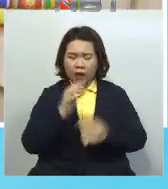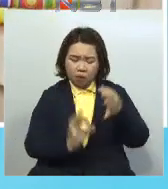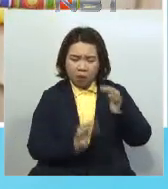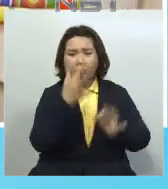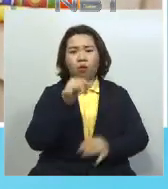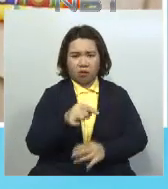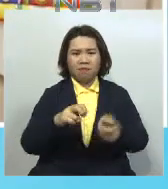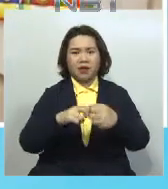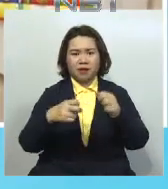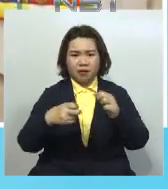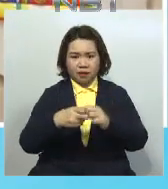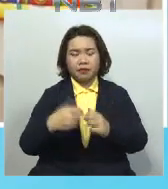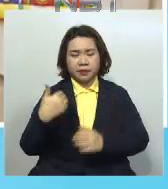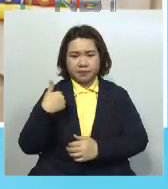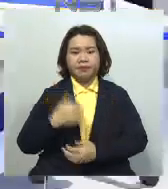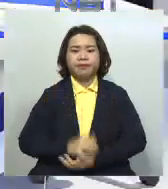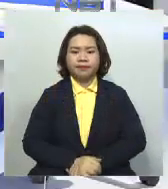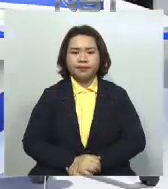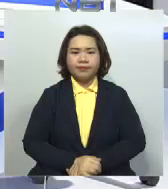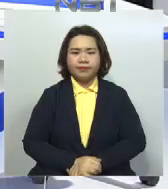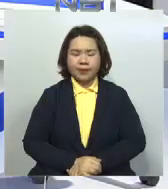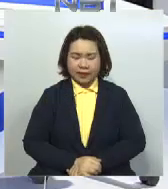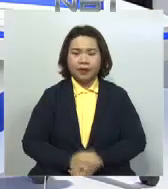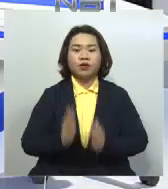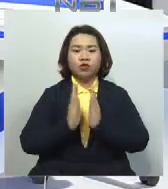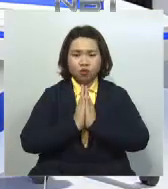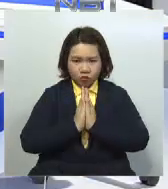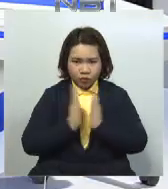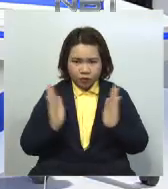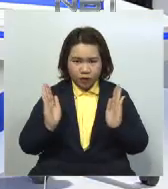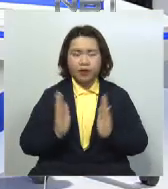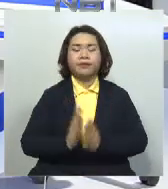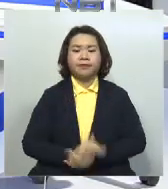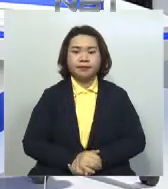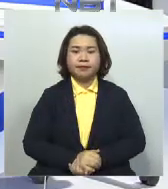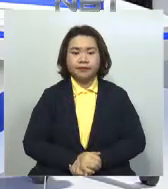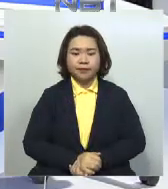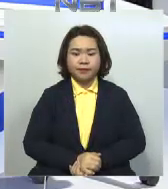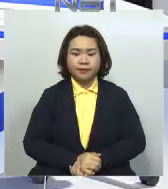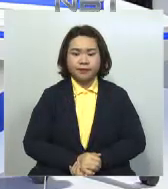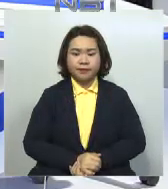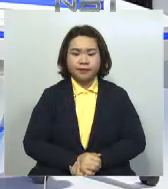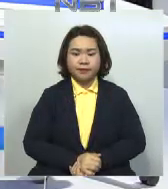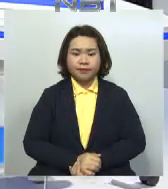ครับ ได้ค่ะขอบพระคุณนะคะท่านอธิบดีคะ ครับขอบพระคุณท่านนะครับ